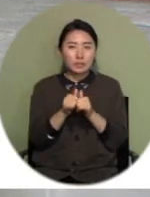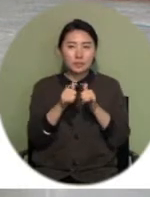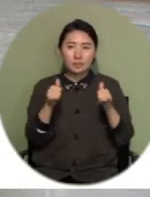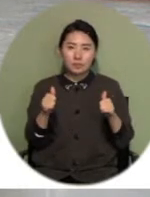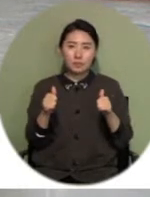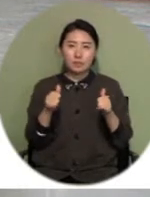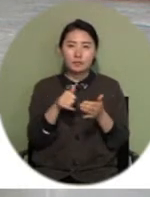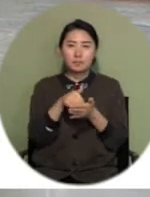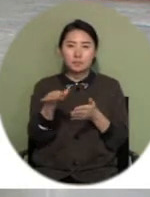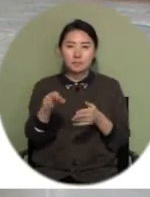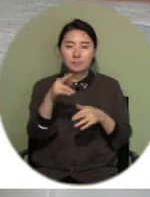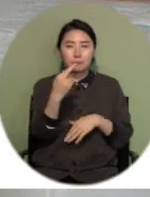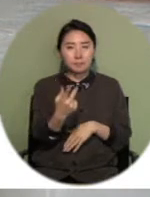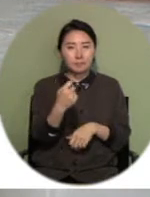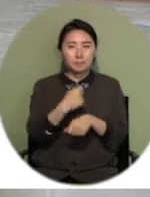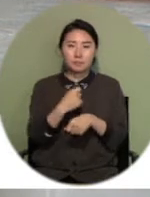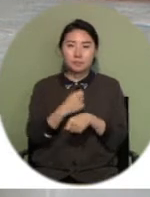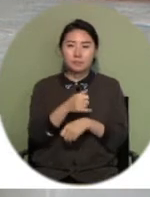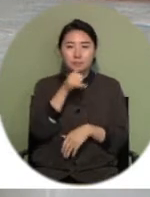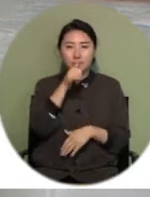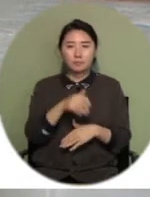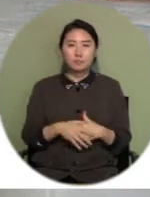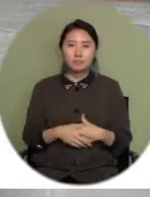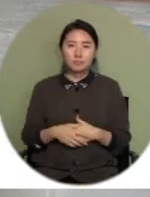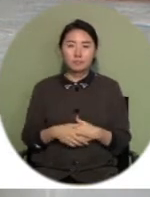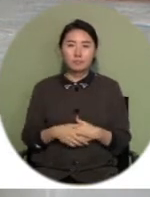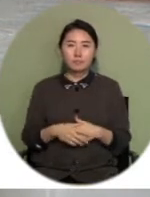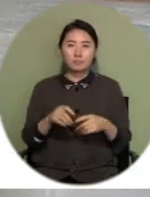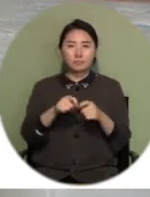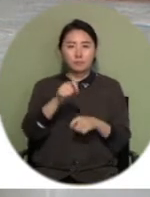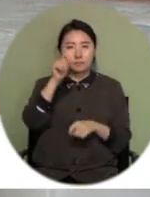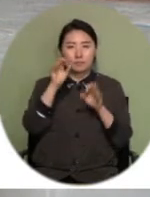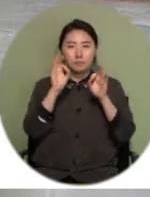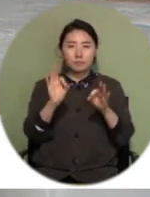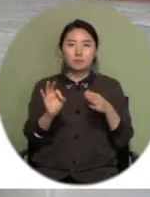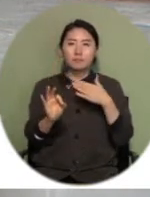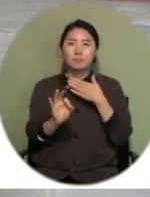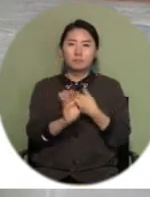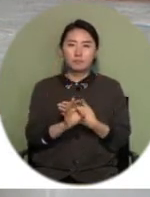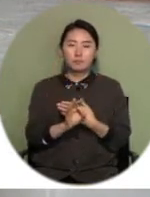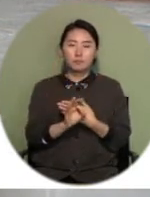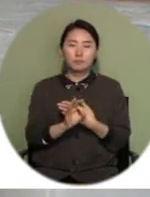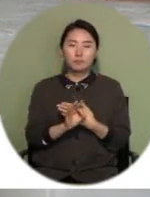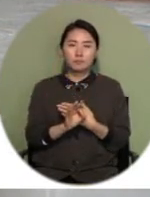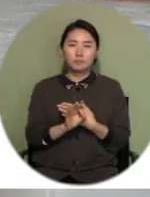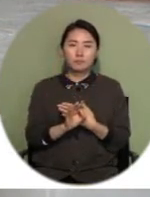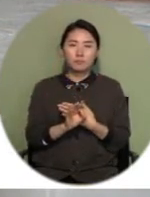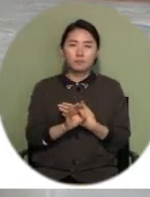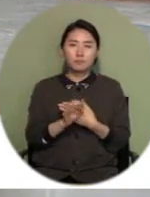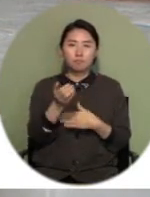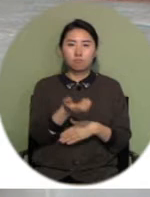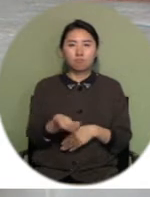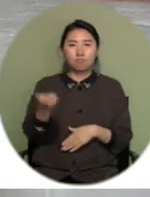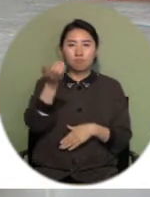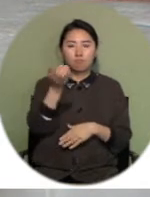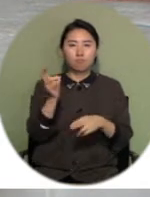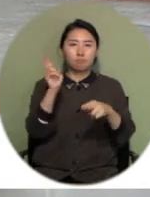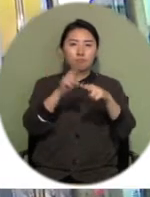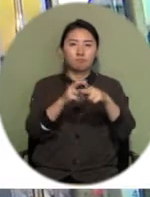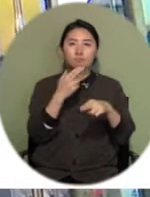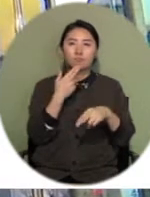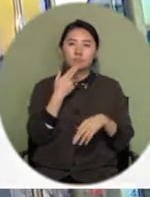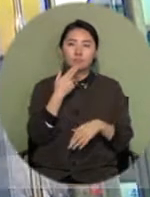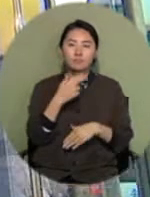많이 이제 한 자리씩 비워지는 상태가 발생하기 때문에 장기적으로 봐서는 그 올라갈 수 있는 자리가 없는